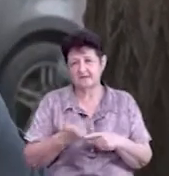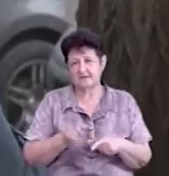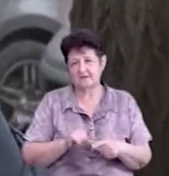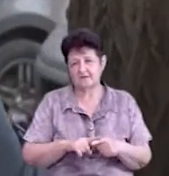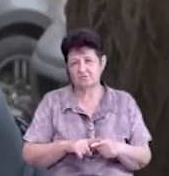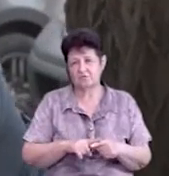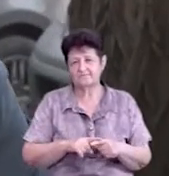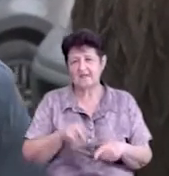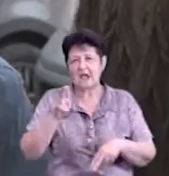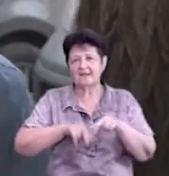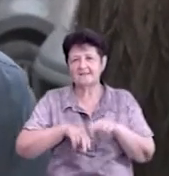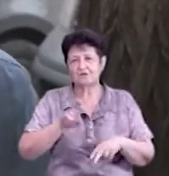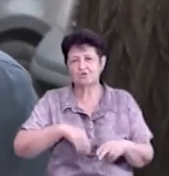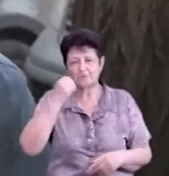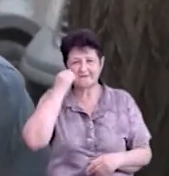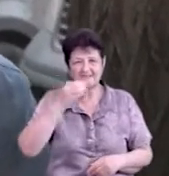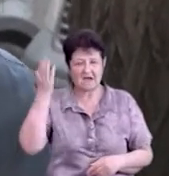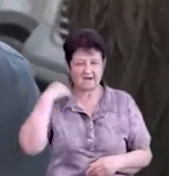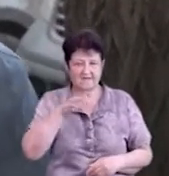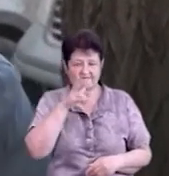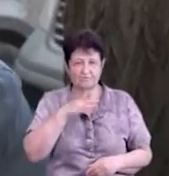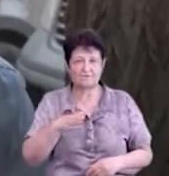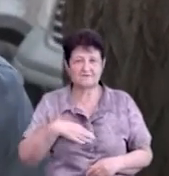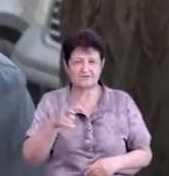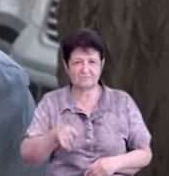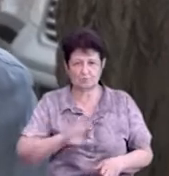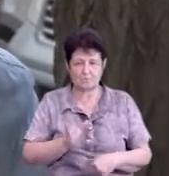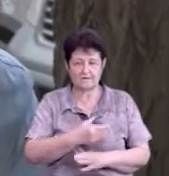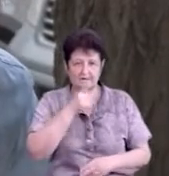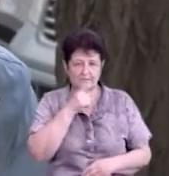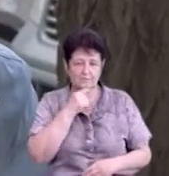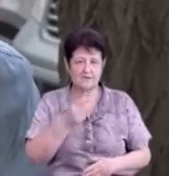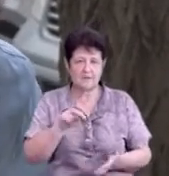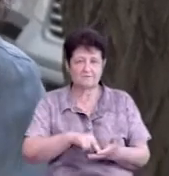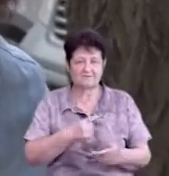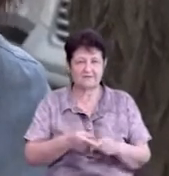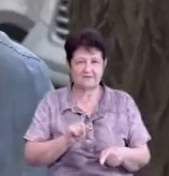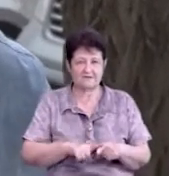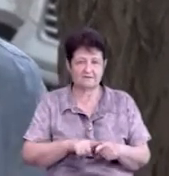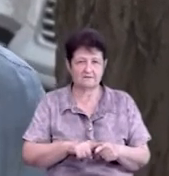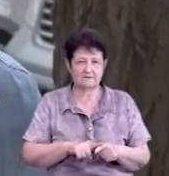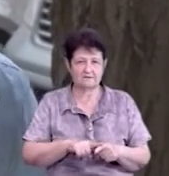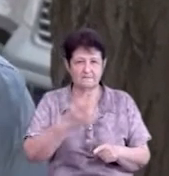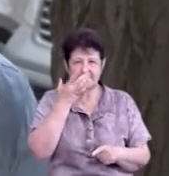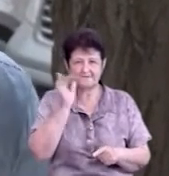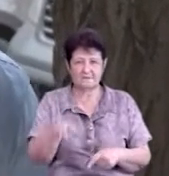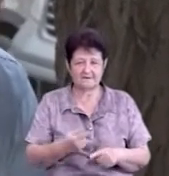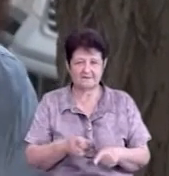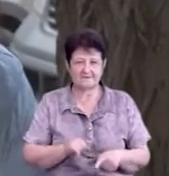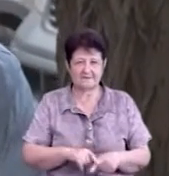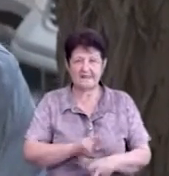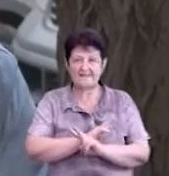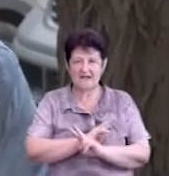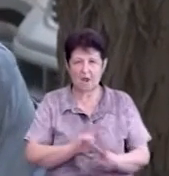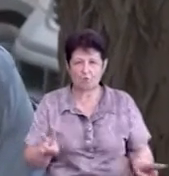мене, архітектура старих времен. Чому її убрали, я не розумію. Поставили от це безобразие, от це,